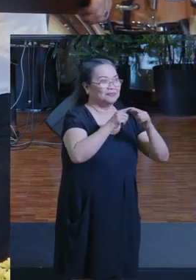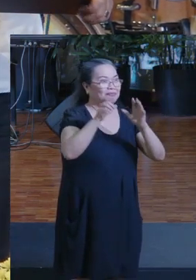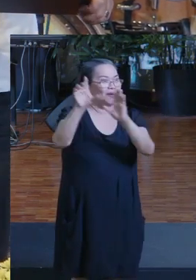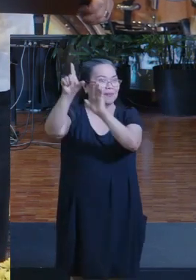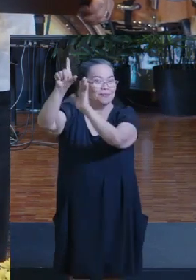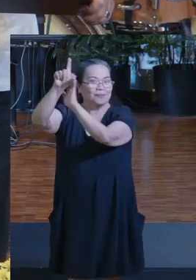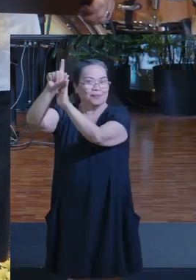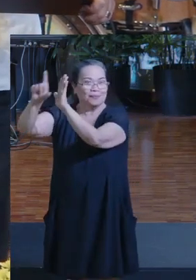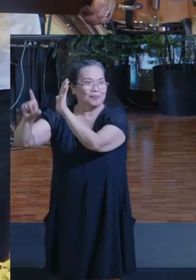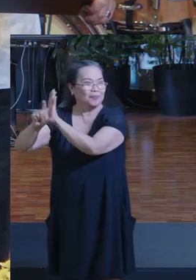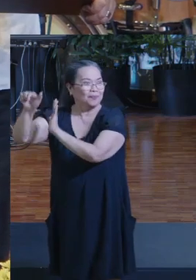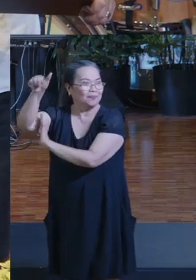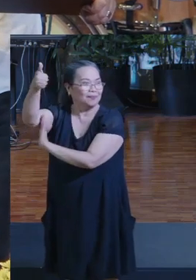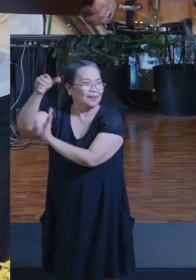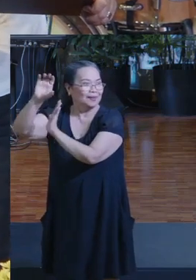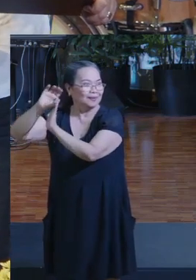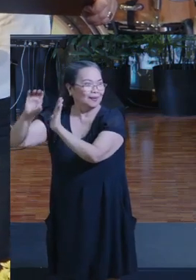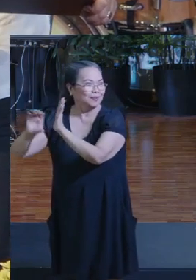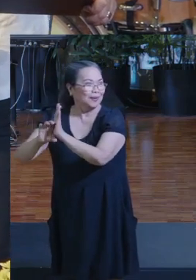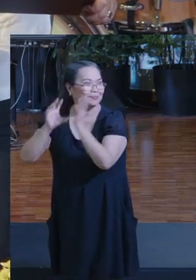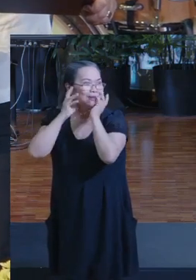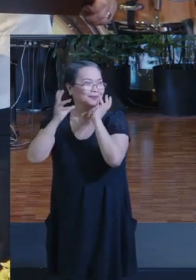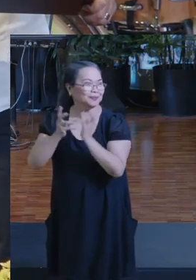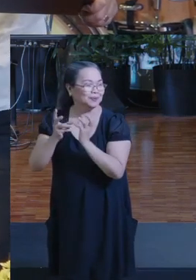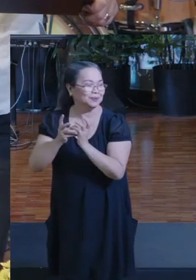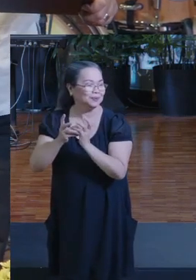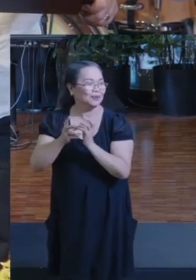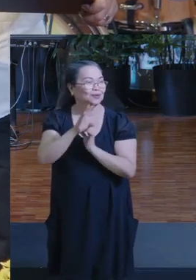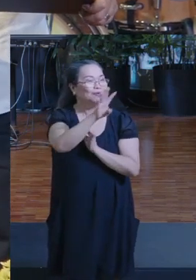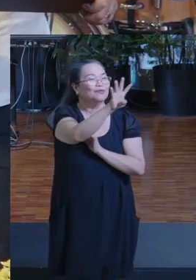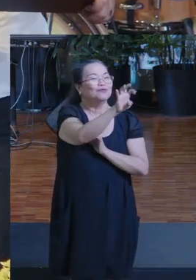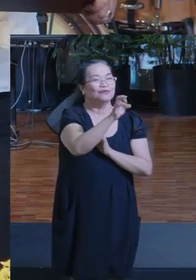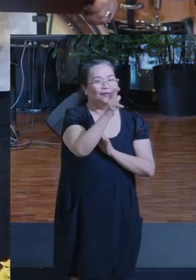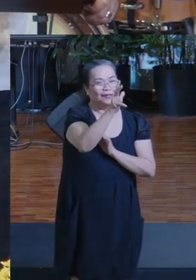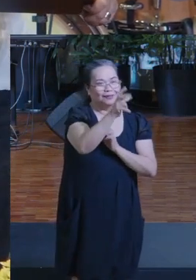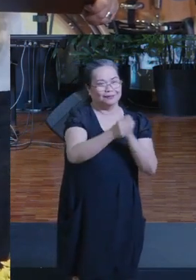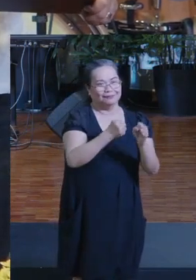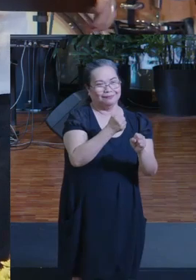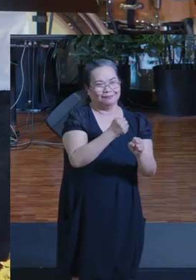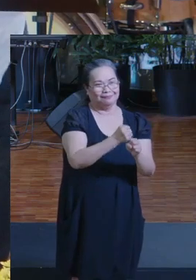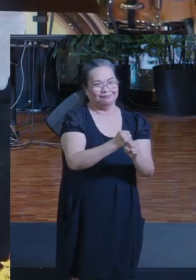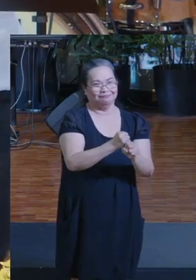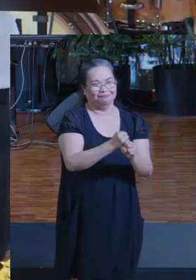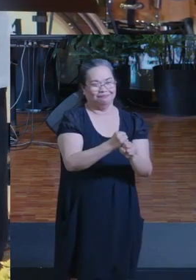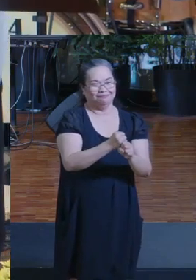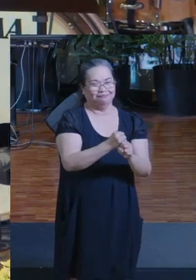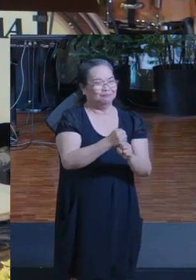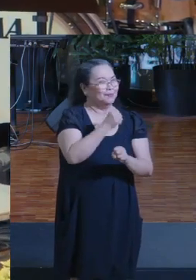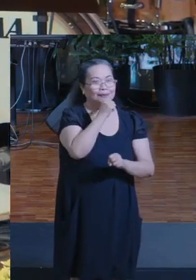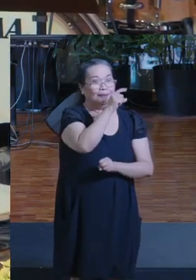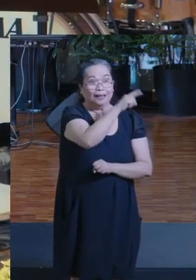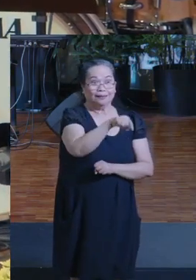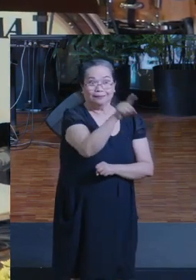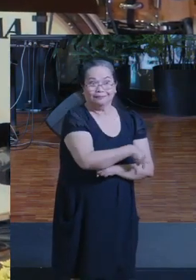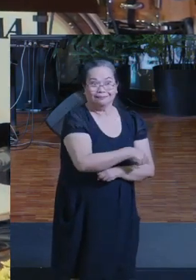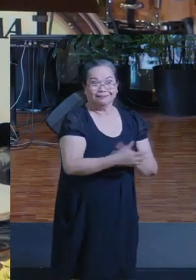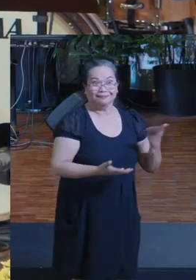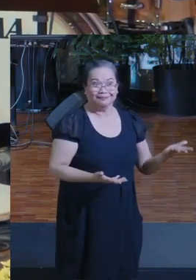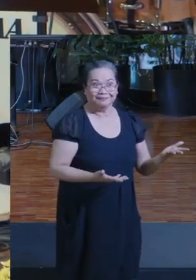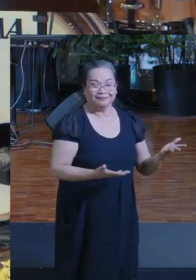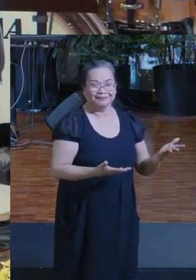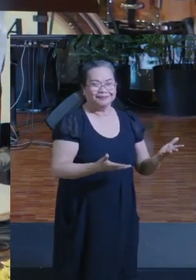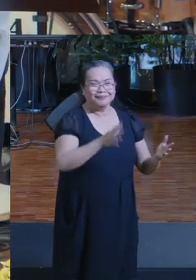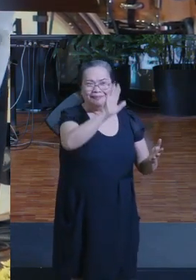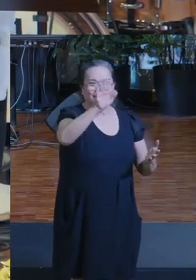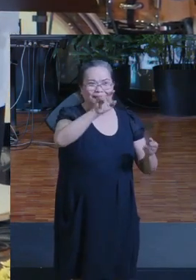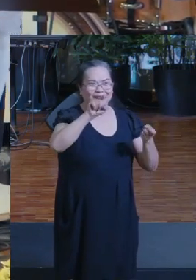years. Does not annul a covenant previously ratified by God. Ang ating Diyos hindi nagbabago at wala